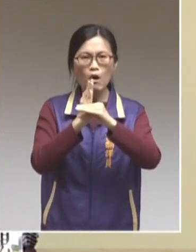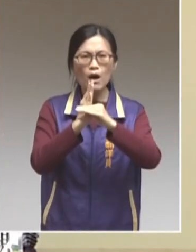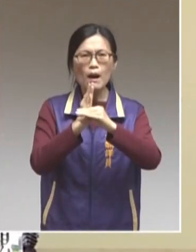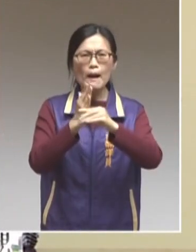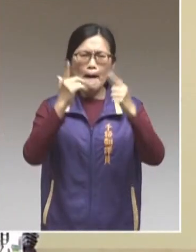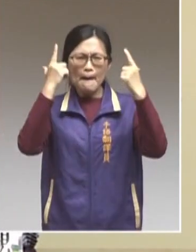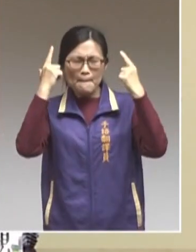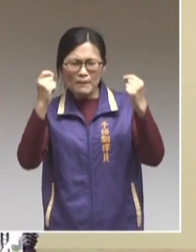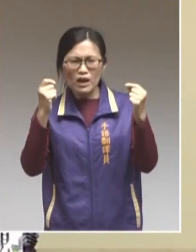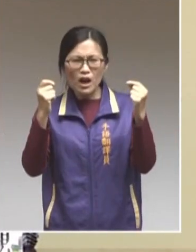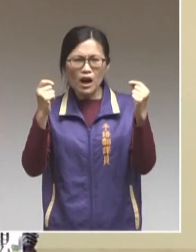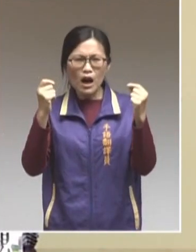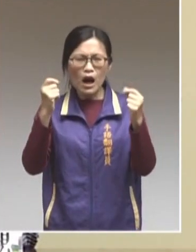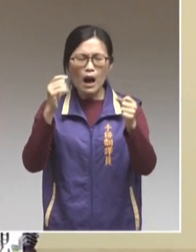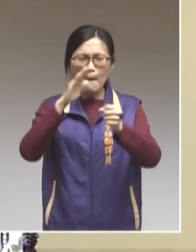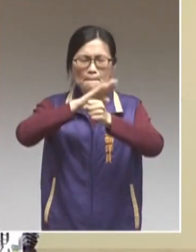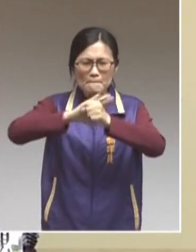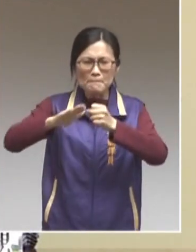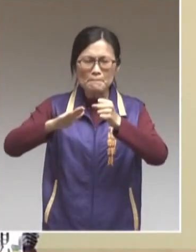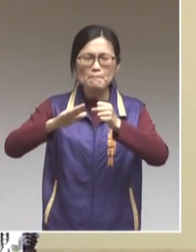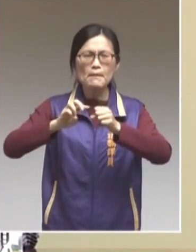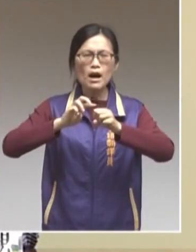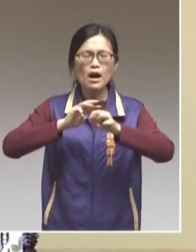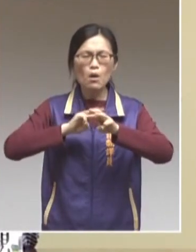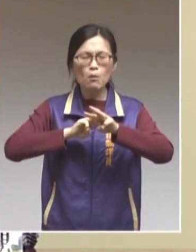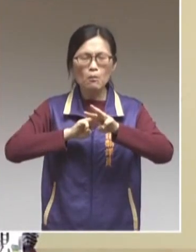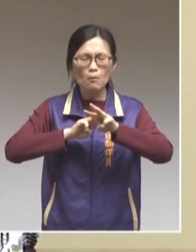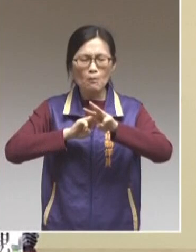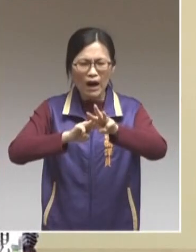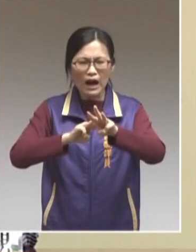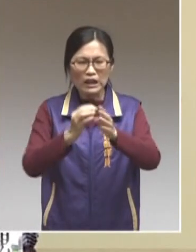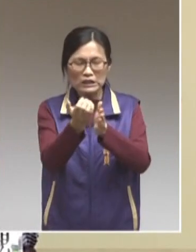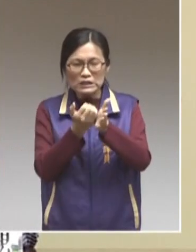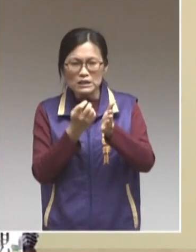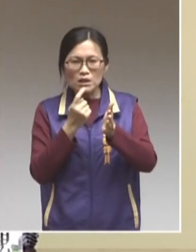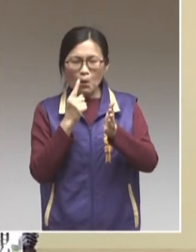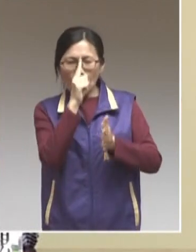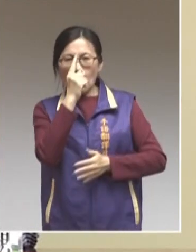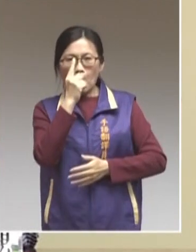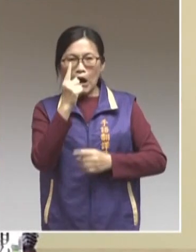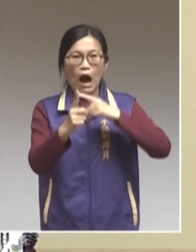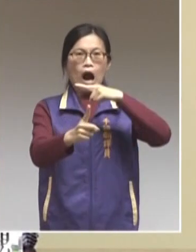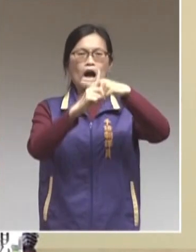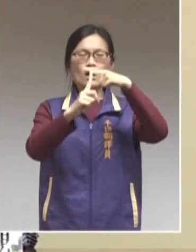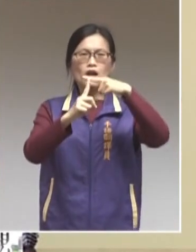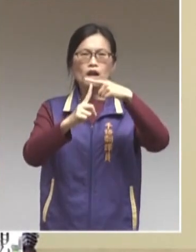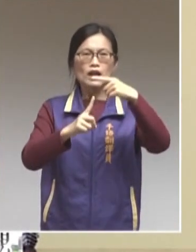要隔离期满，裁剪呈现阳性的个案，包含